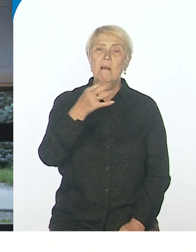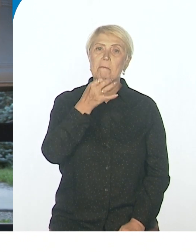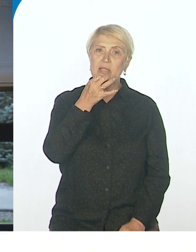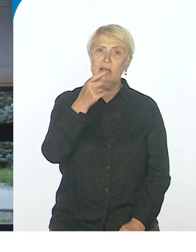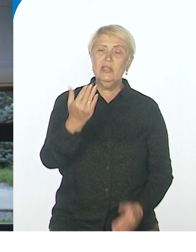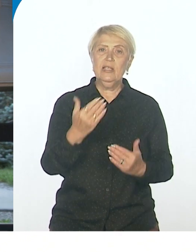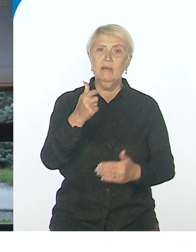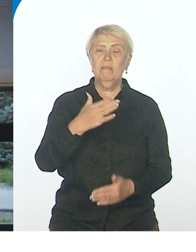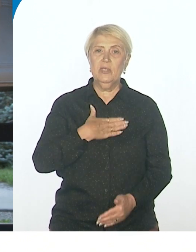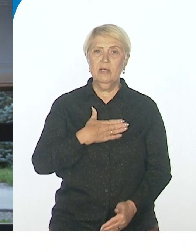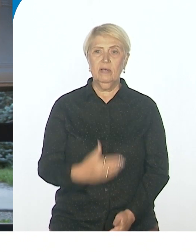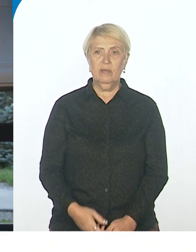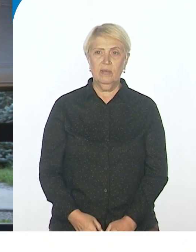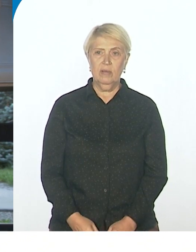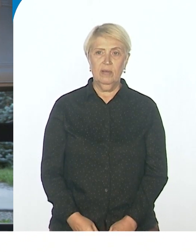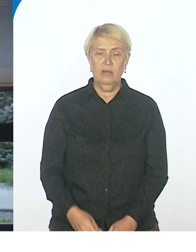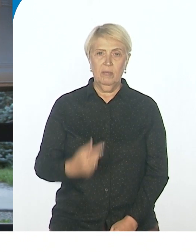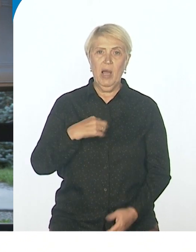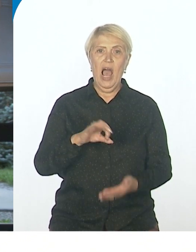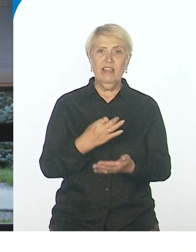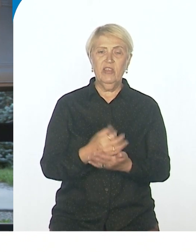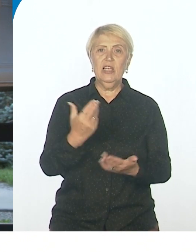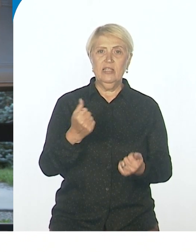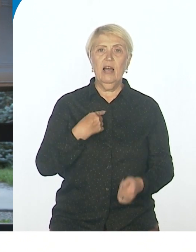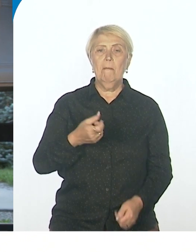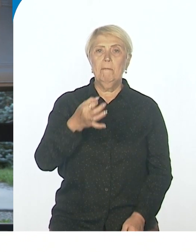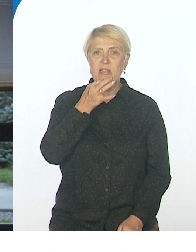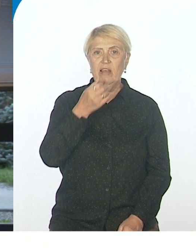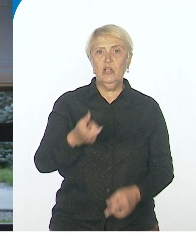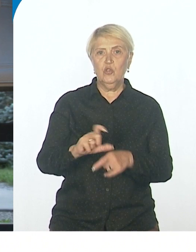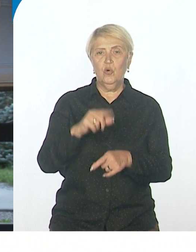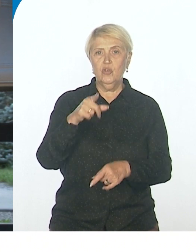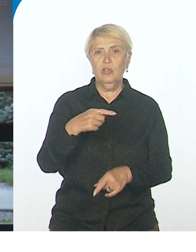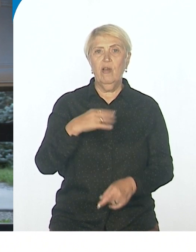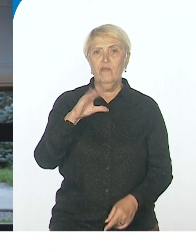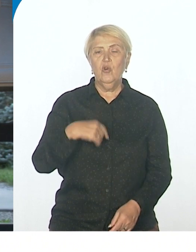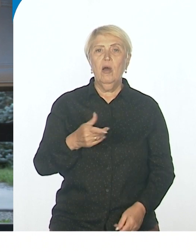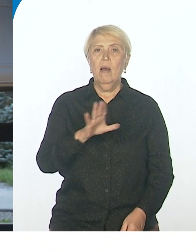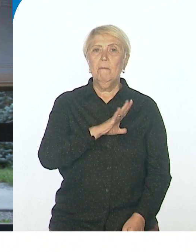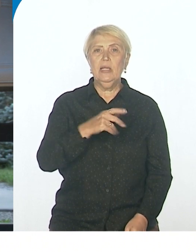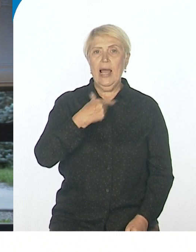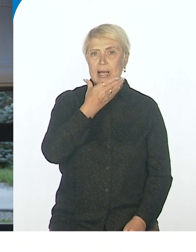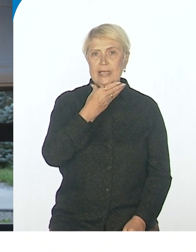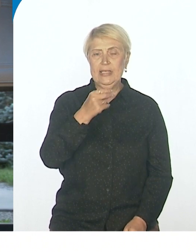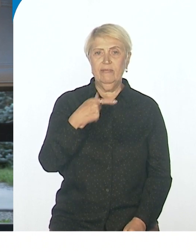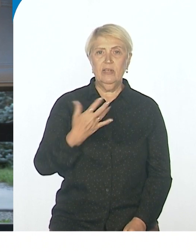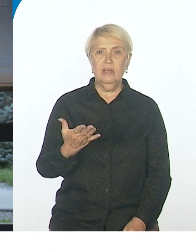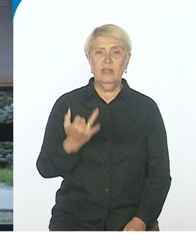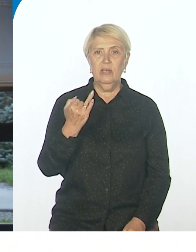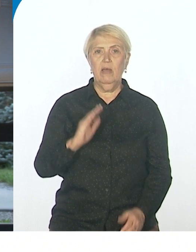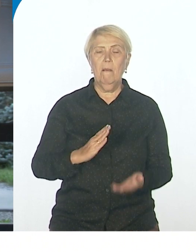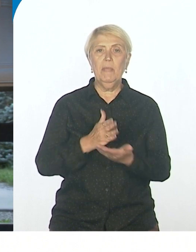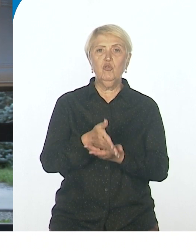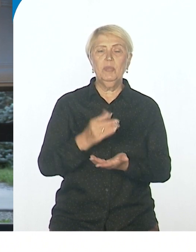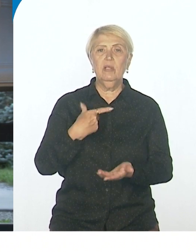нам, и слышали вот ли мы это. Мы ответили, что понравилось, а все было красиво. и поступил